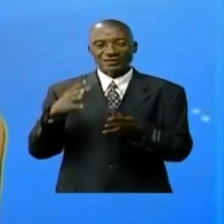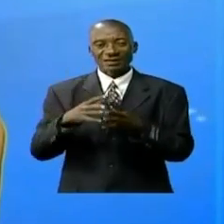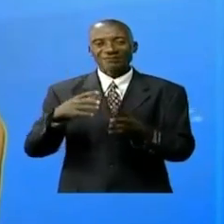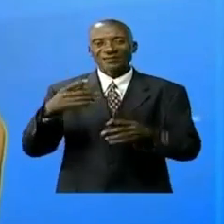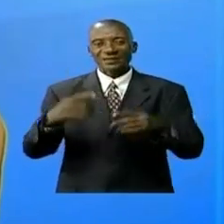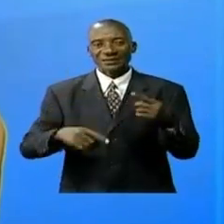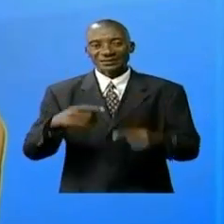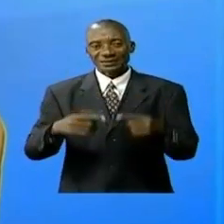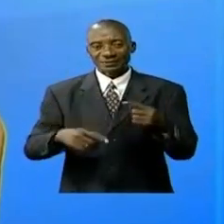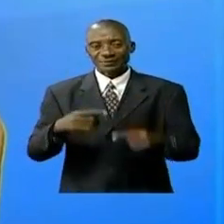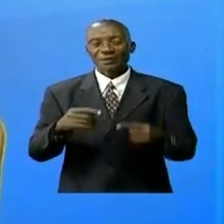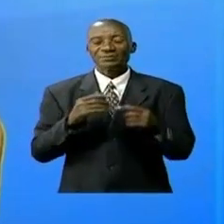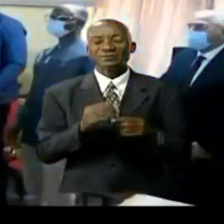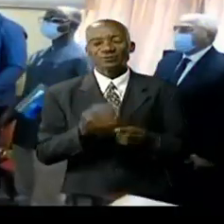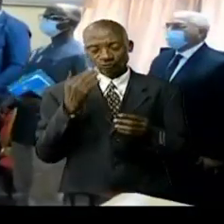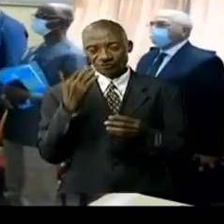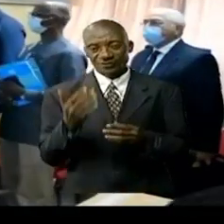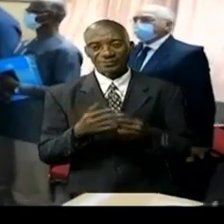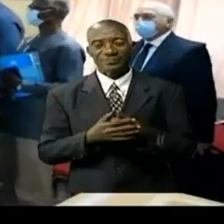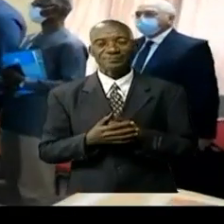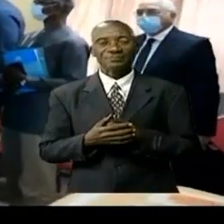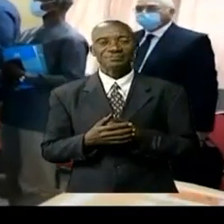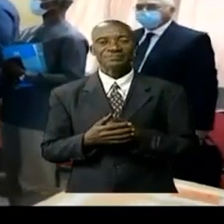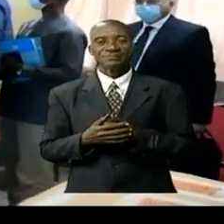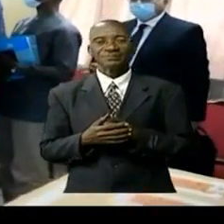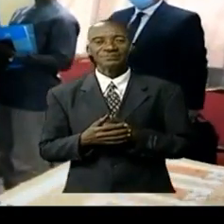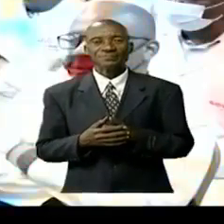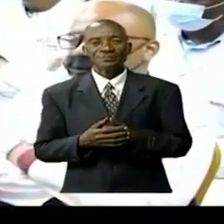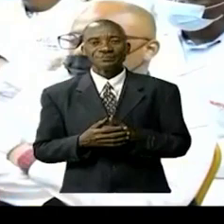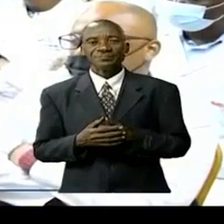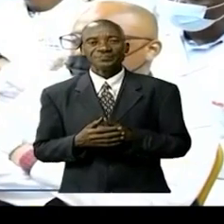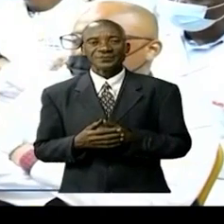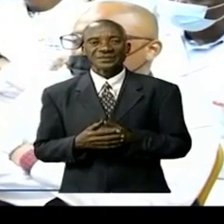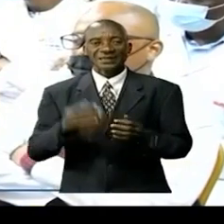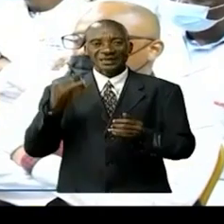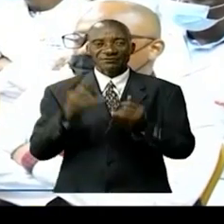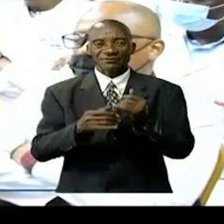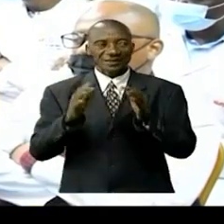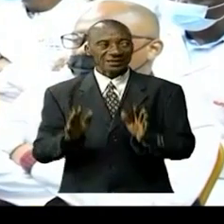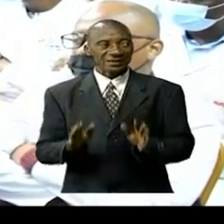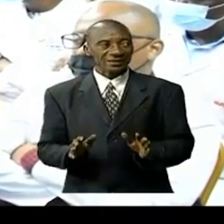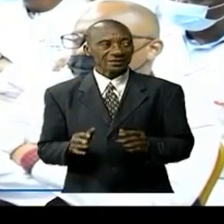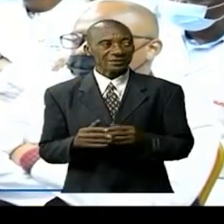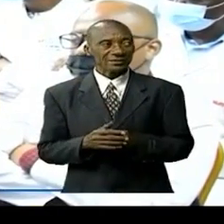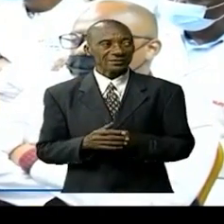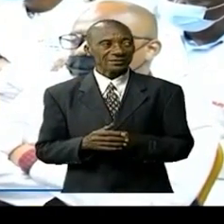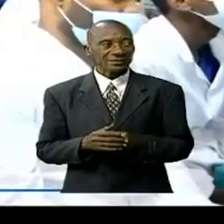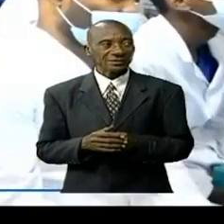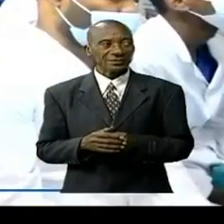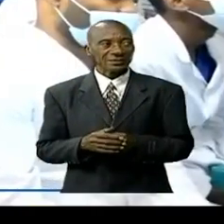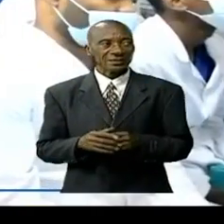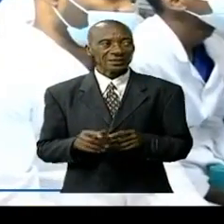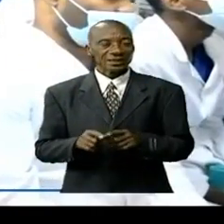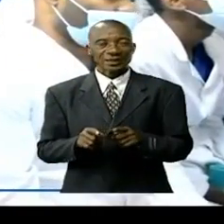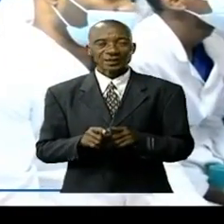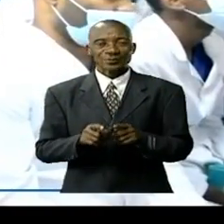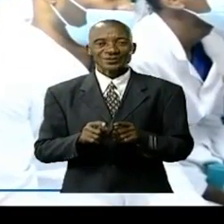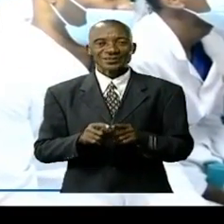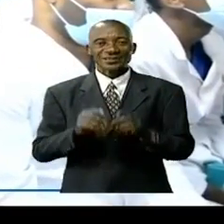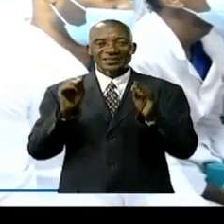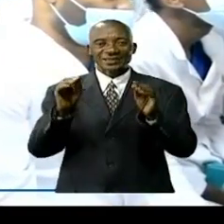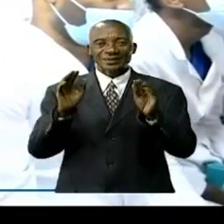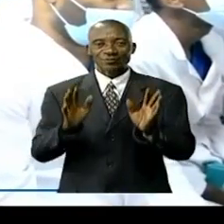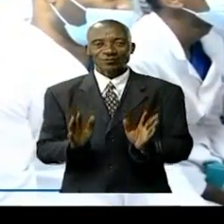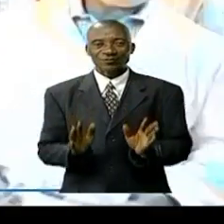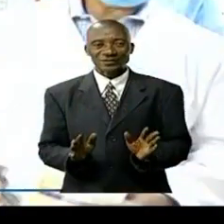dit Grace Maosso. Les étudiants finalistes, les assistants, les professeurs du département de chirurgie sont